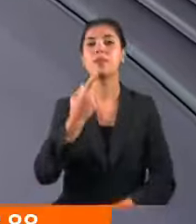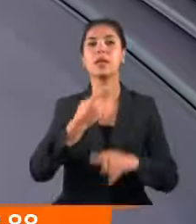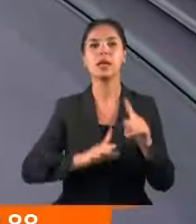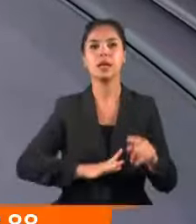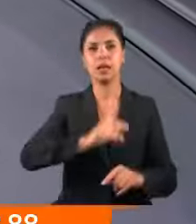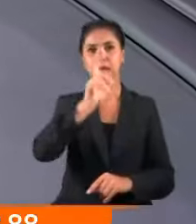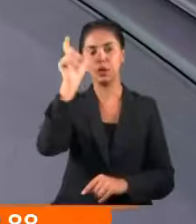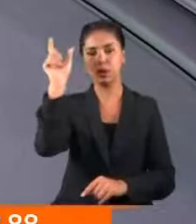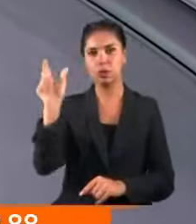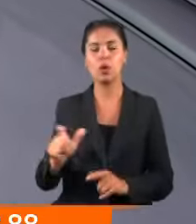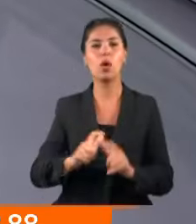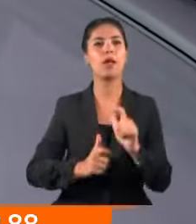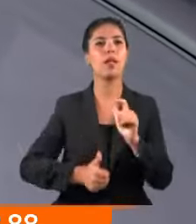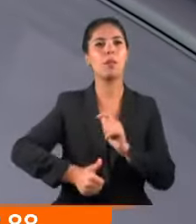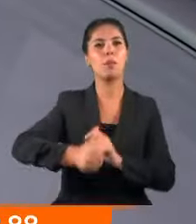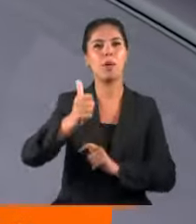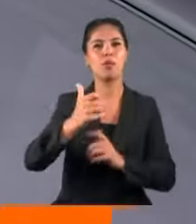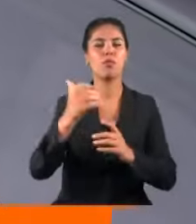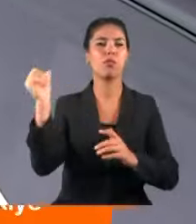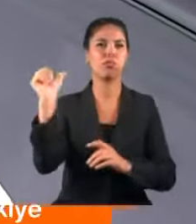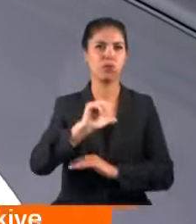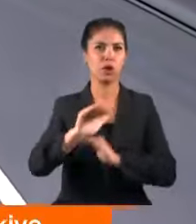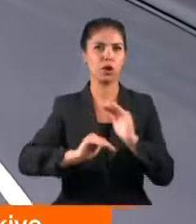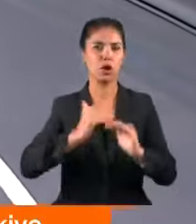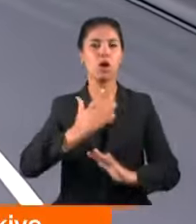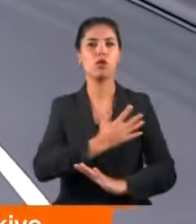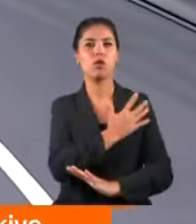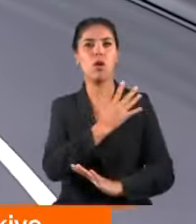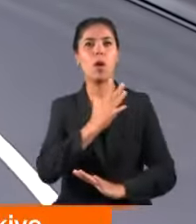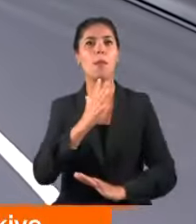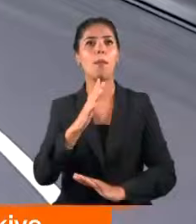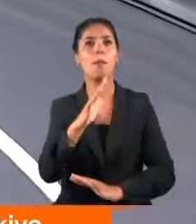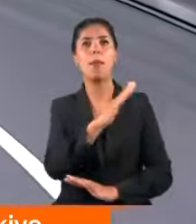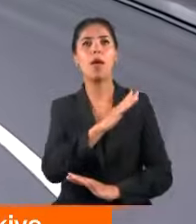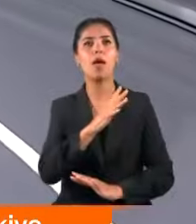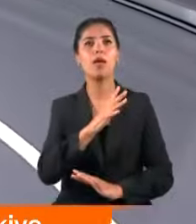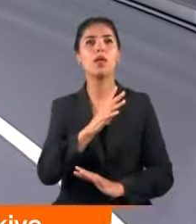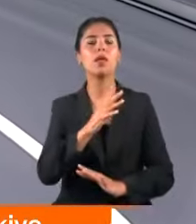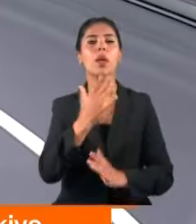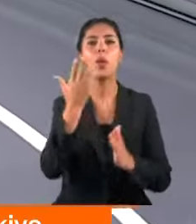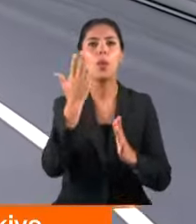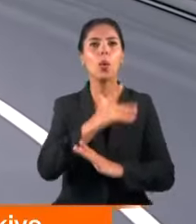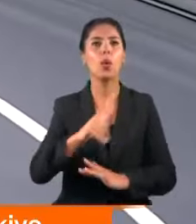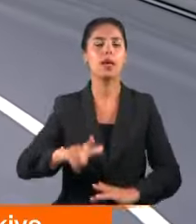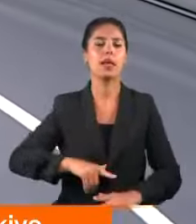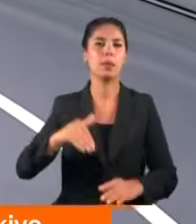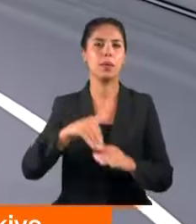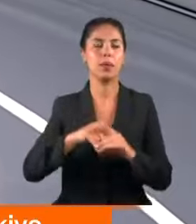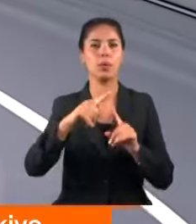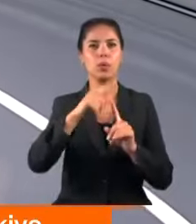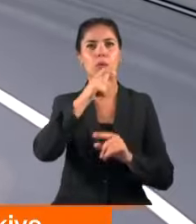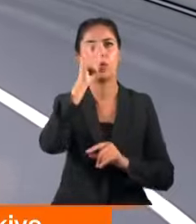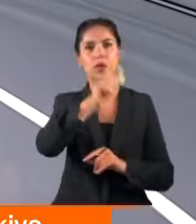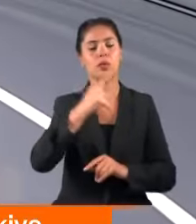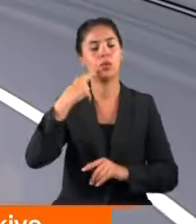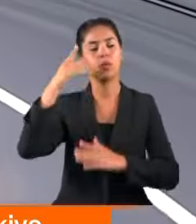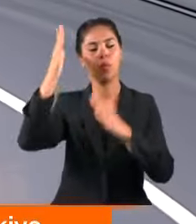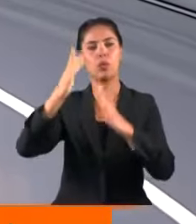Kemal Kılıçdaroğlu'nun genel başkanlığı kaybetmesinin ardından CHP'de pek gözükmeyen İzmir Milletvekili Tuncay Özkan, Cumhurbaşkanı Erdoğan'a yönelik